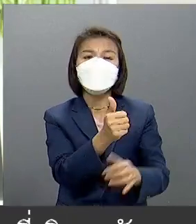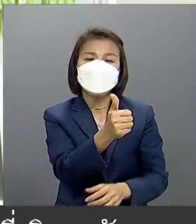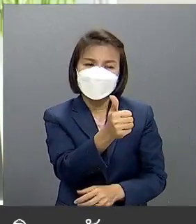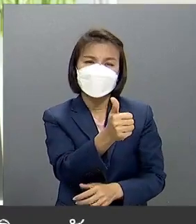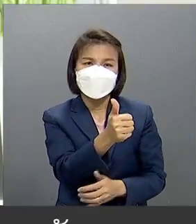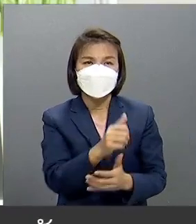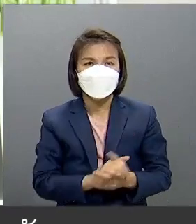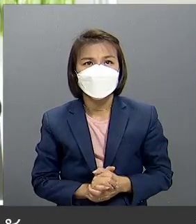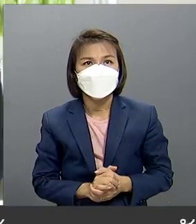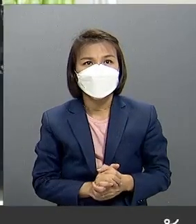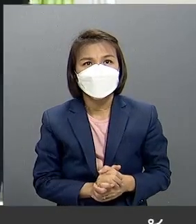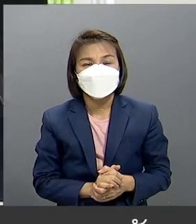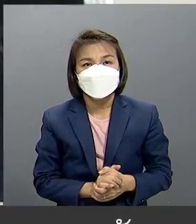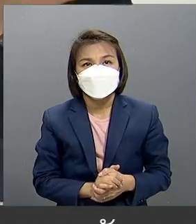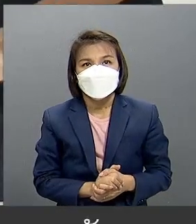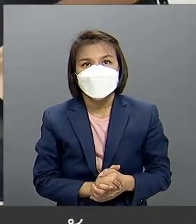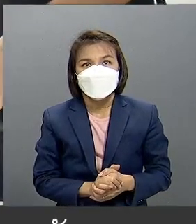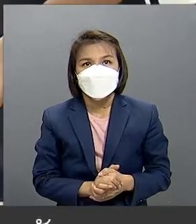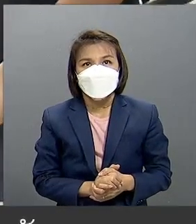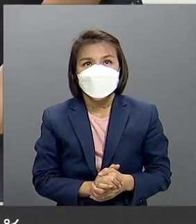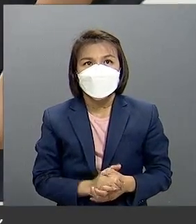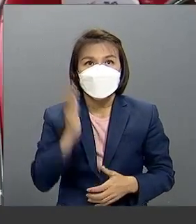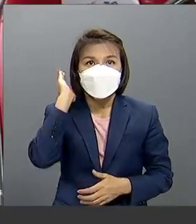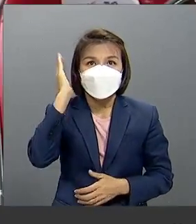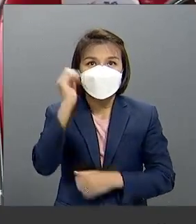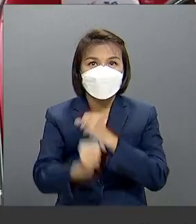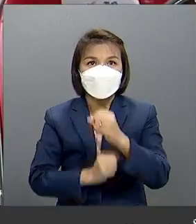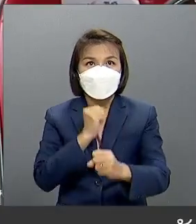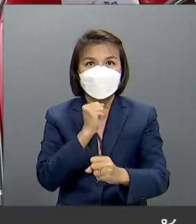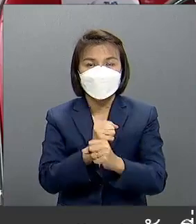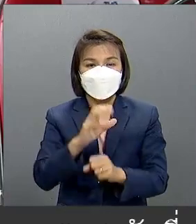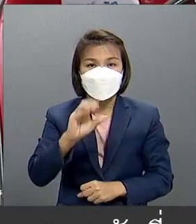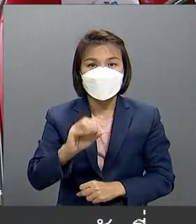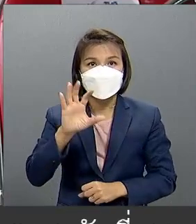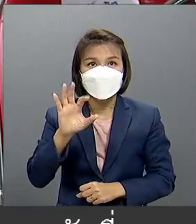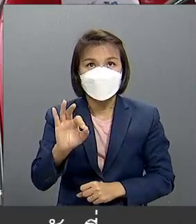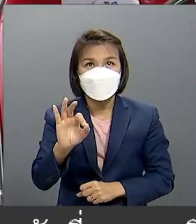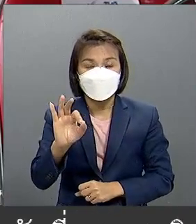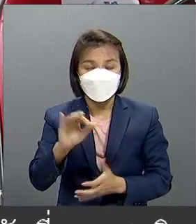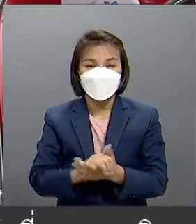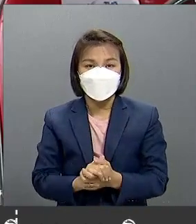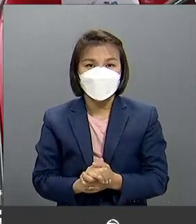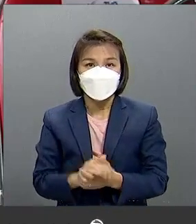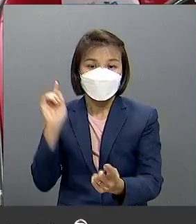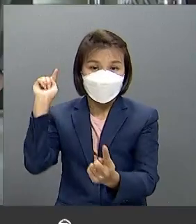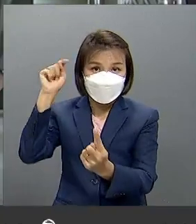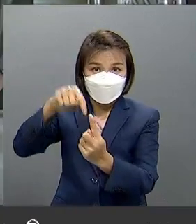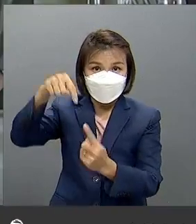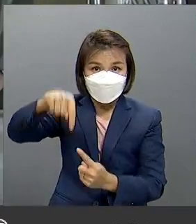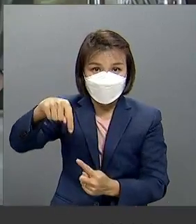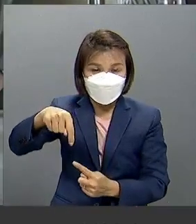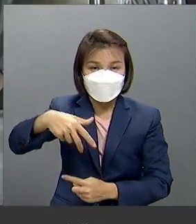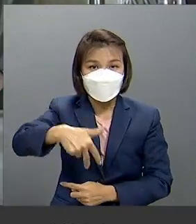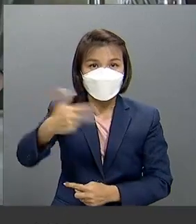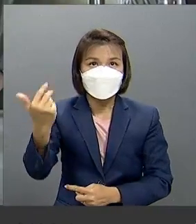ในขณะเดียวกันค่ะมีชายอายุ59ปีที่เดินทางมาที่ไทย PBS นะคะเขาบอกว่าเคยลงทะเบียนของ